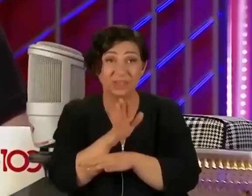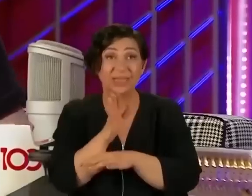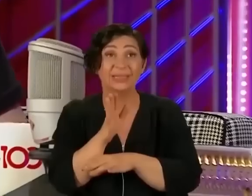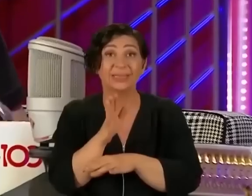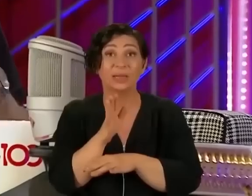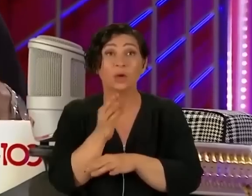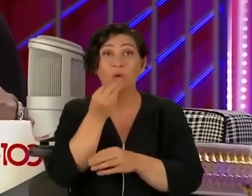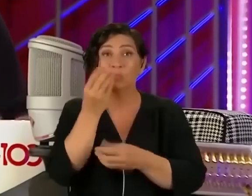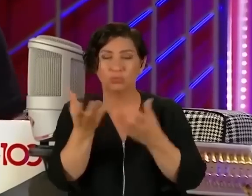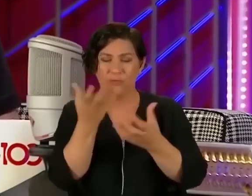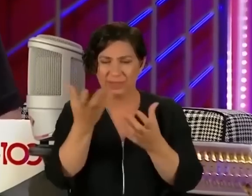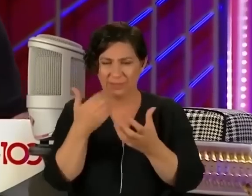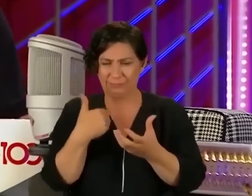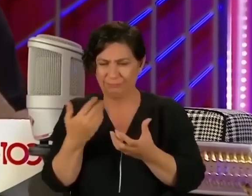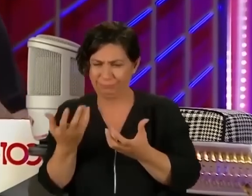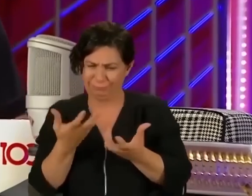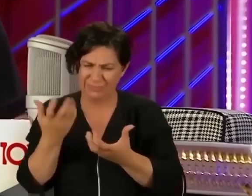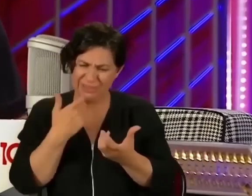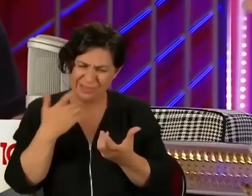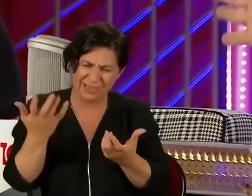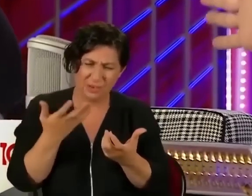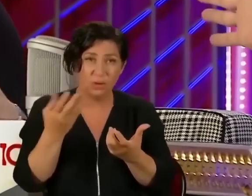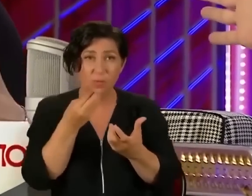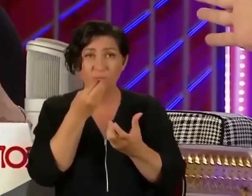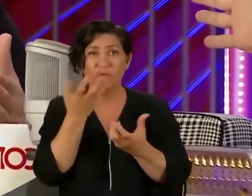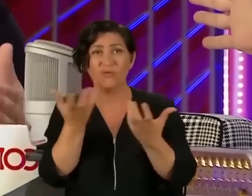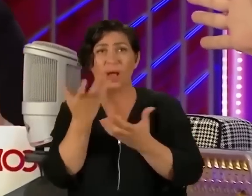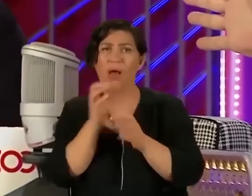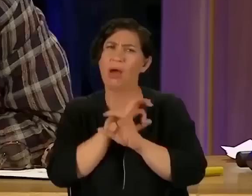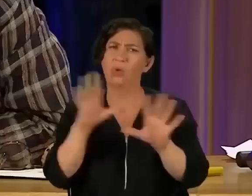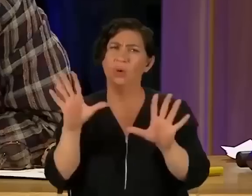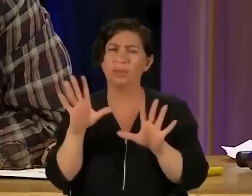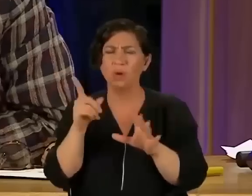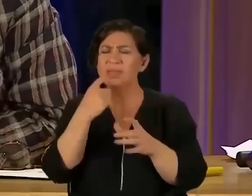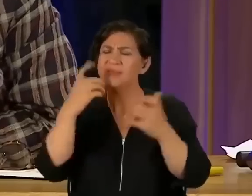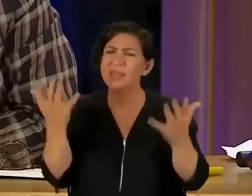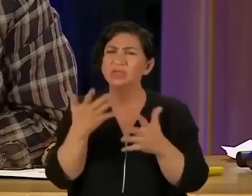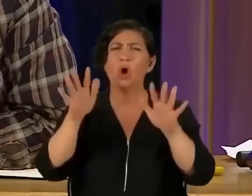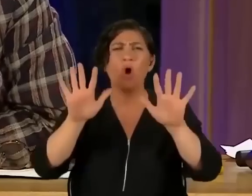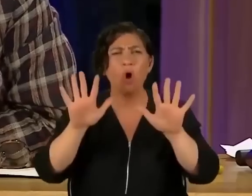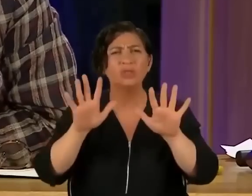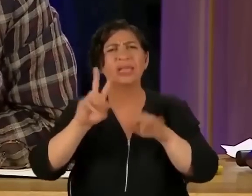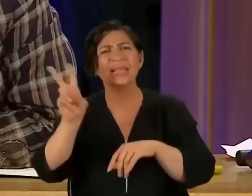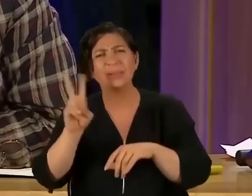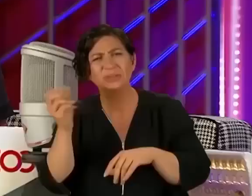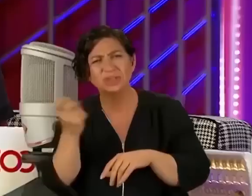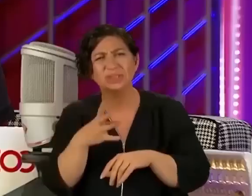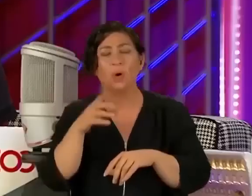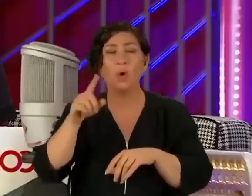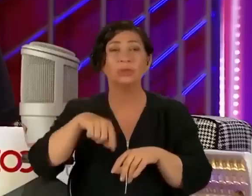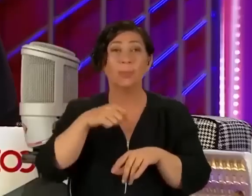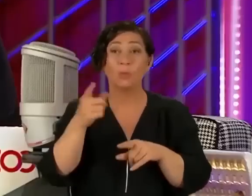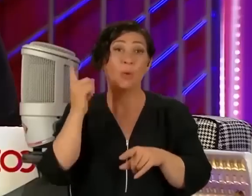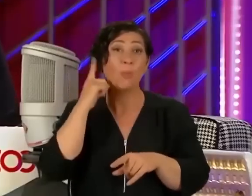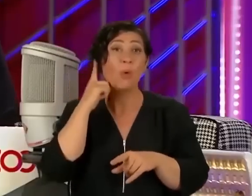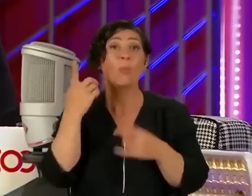gerçekten. Mutfakta çıkarken ben çok yıllarca... Mutfak harikulade bir mekan evet, bu işte. Orada yani yıllarca 10 kişiye, 20 kişiye... O zamanlar bu